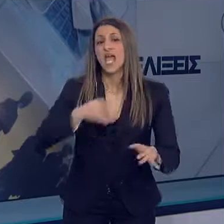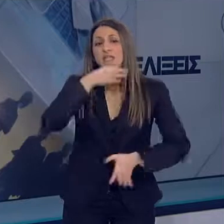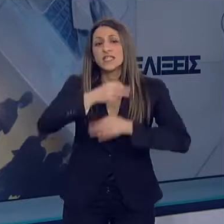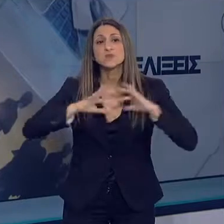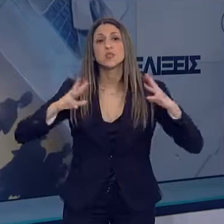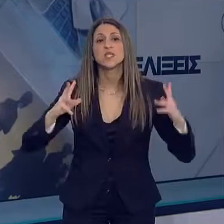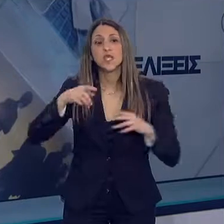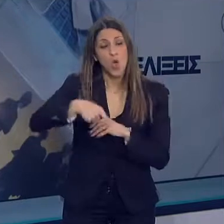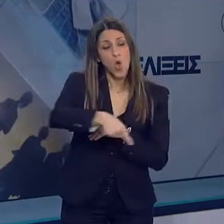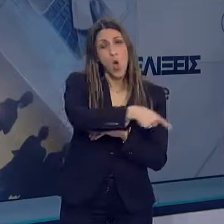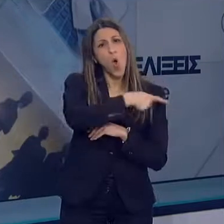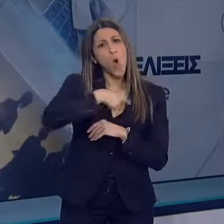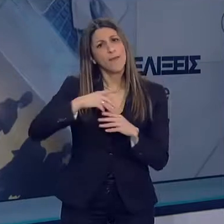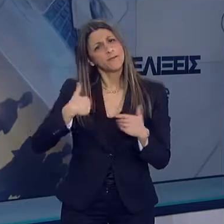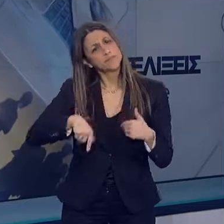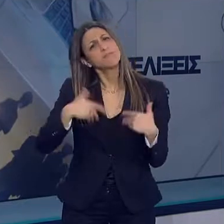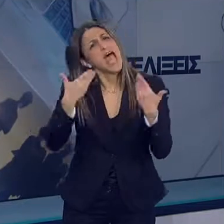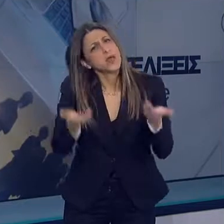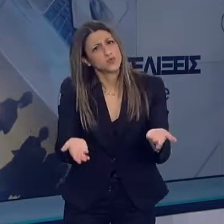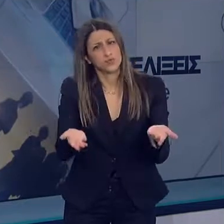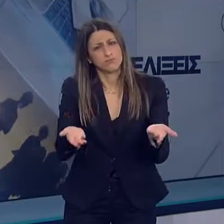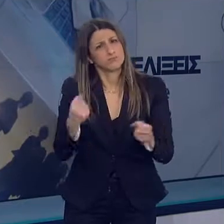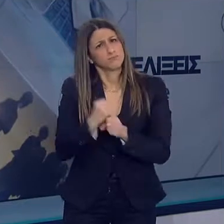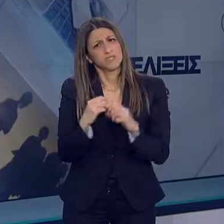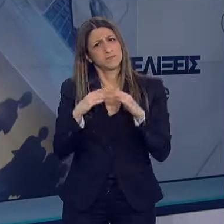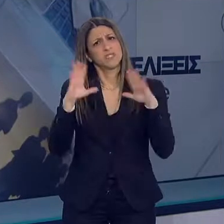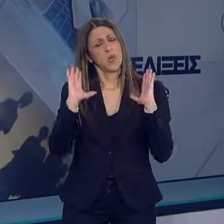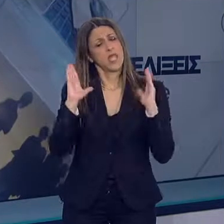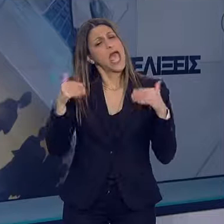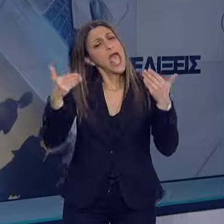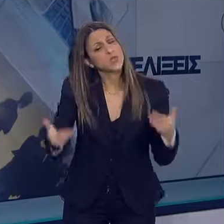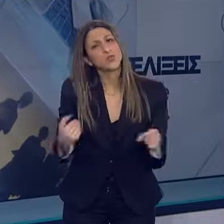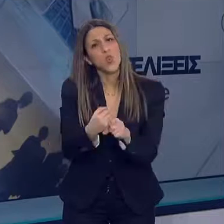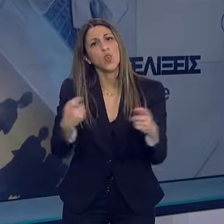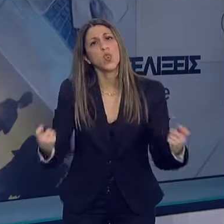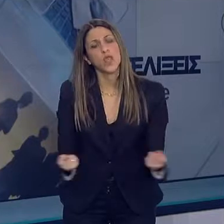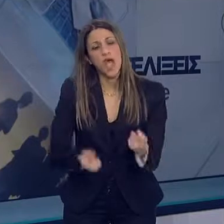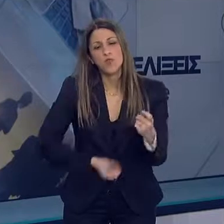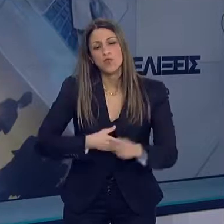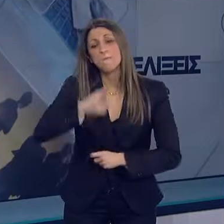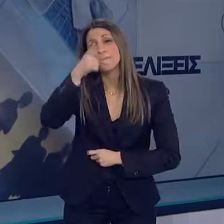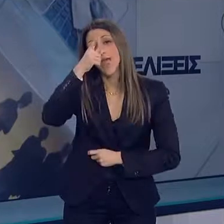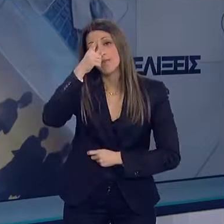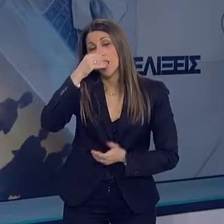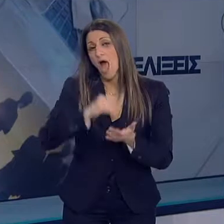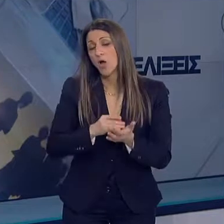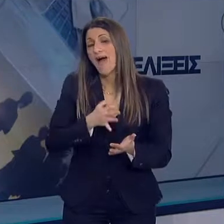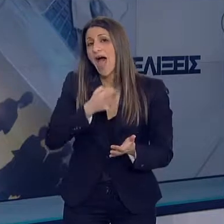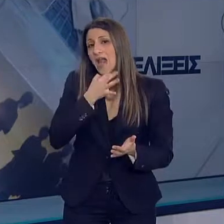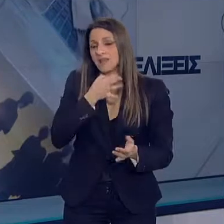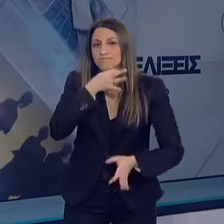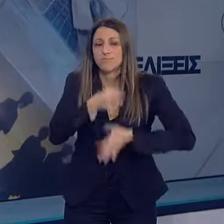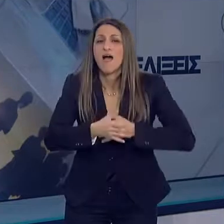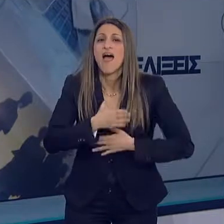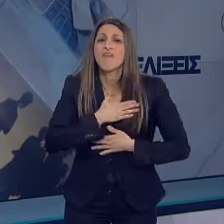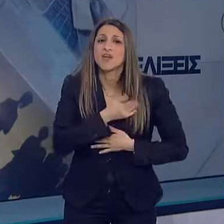δίνουμε μαζί σας, αλλά εκτός των σπιτιών μας, τον αγώνα αυτό, είμαστε περήφανοι και ευγνώμονες για το μοναδικό τρόπο που μας αγκαλιάζετε, που μας